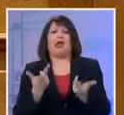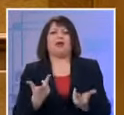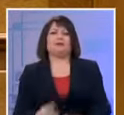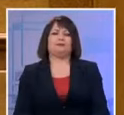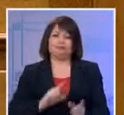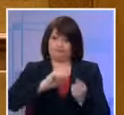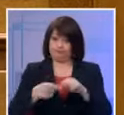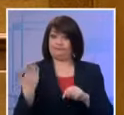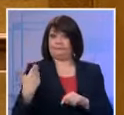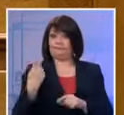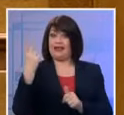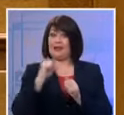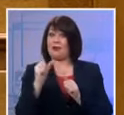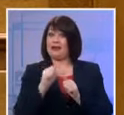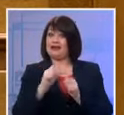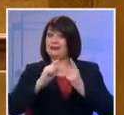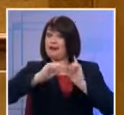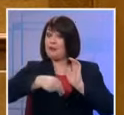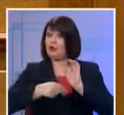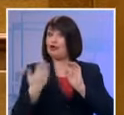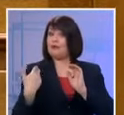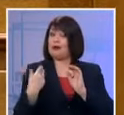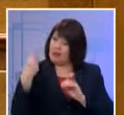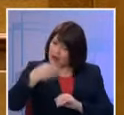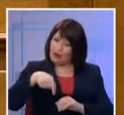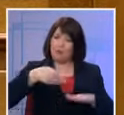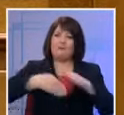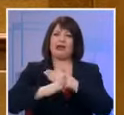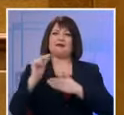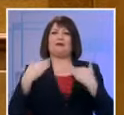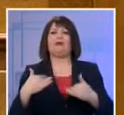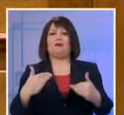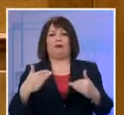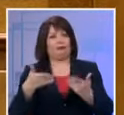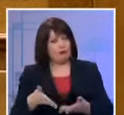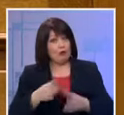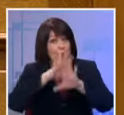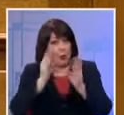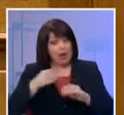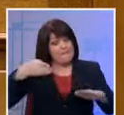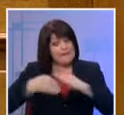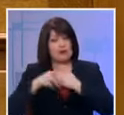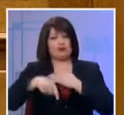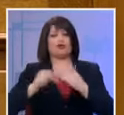Αντίθετα, εμείς την προηγούμενη δίμηνη επέκταση την είχαμε περάσει από τη Βουλή, περνάγαμε τα πάντα, όχι επειδή το ζητούσατε